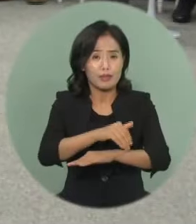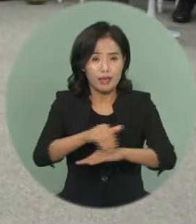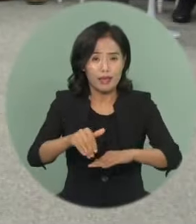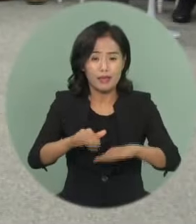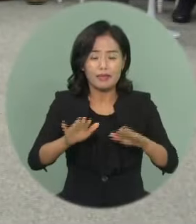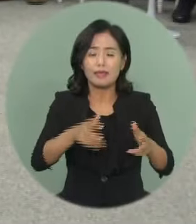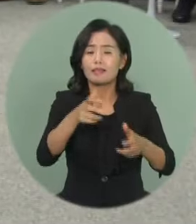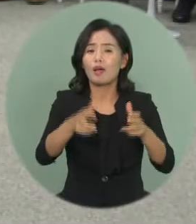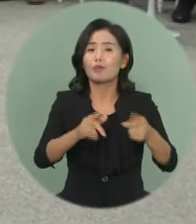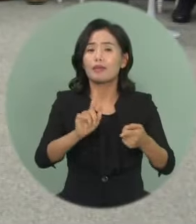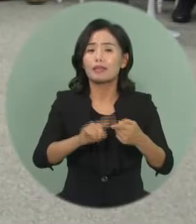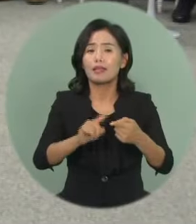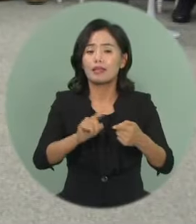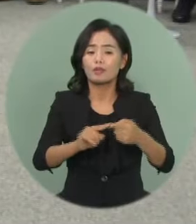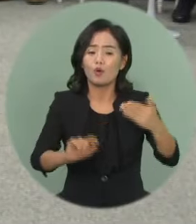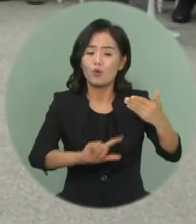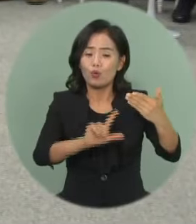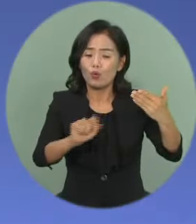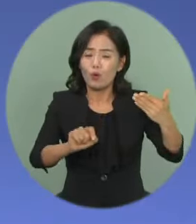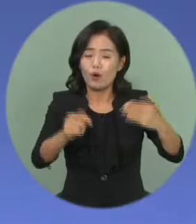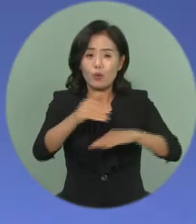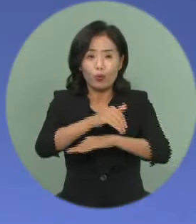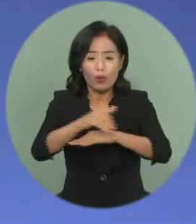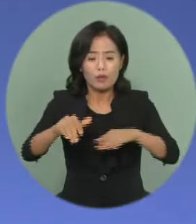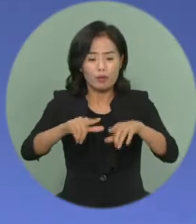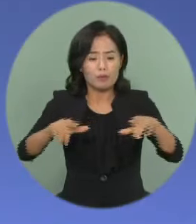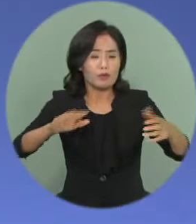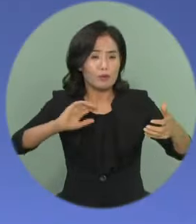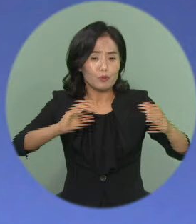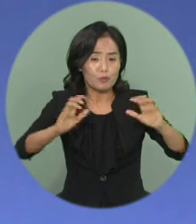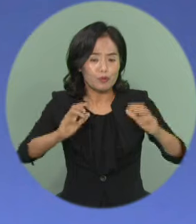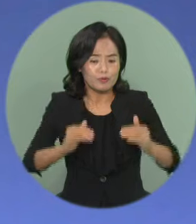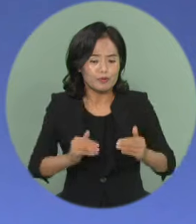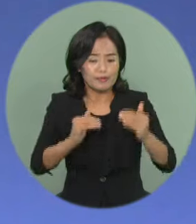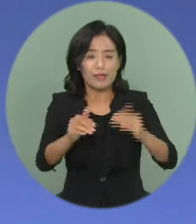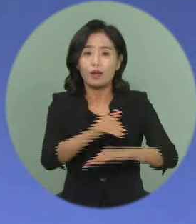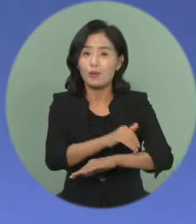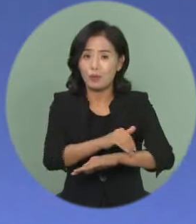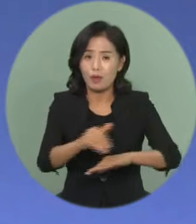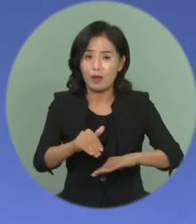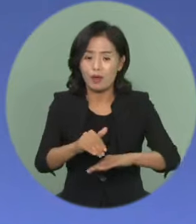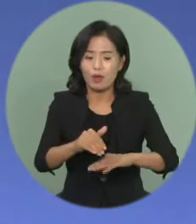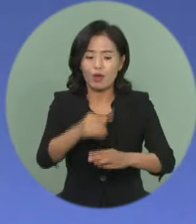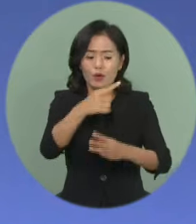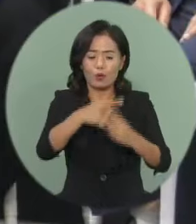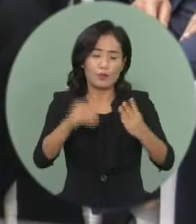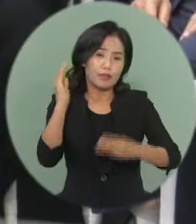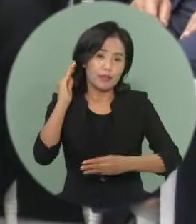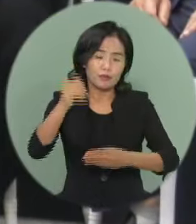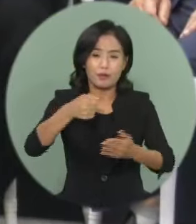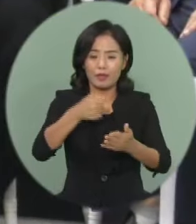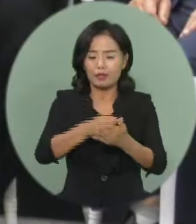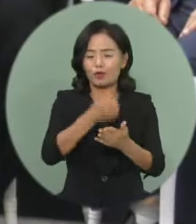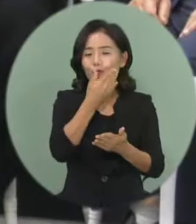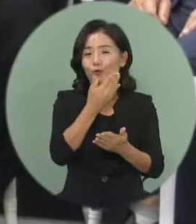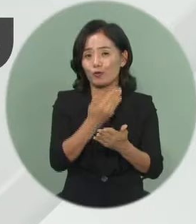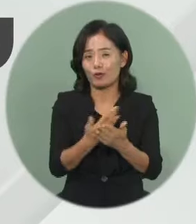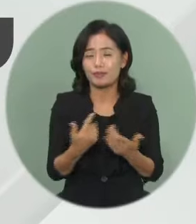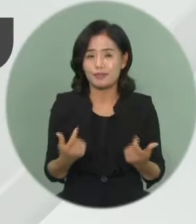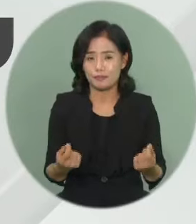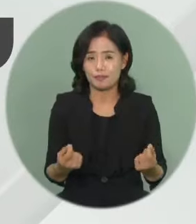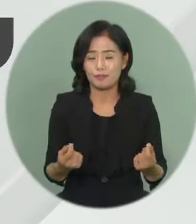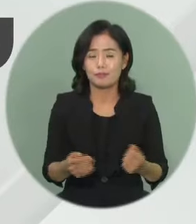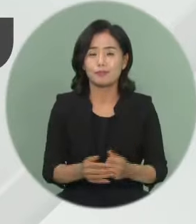특히이 사업들은 다음 달로 예상되는 민생 토론회에서 다뤄질 것으로 보여 윤성 대통령의 결정이 관건입니다